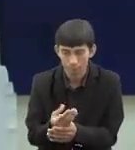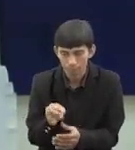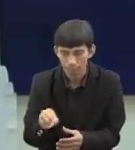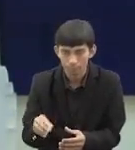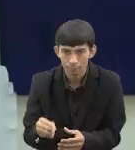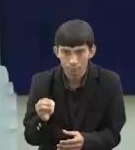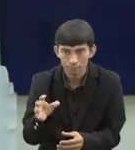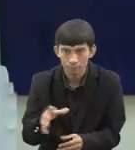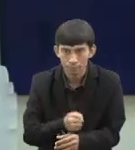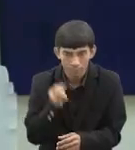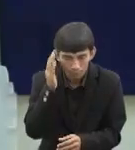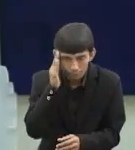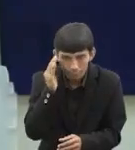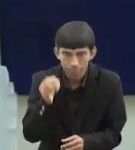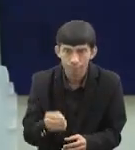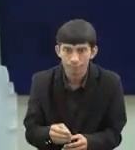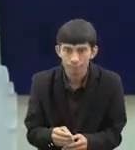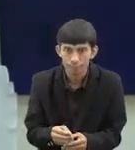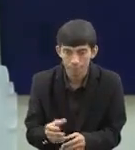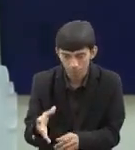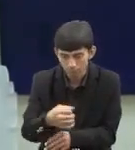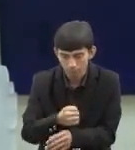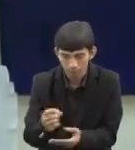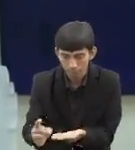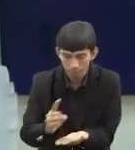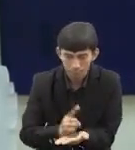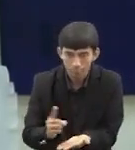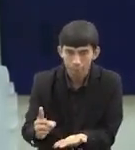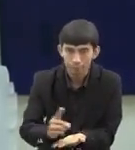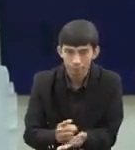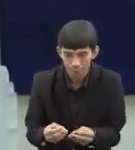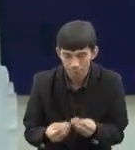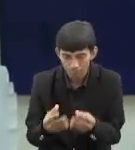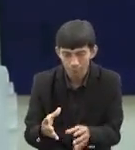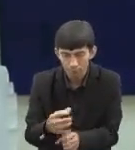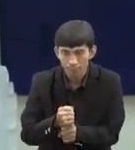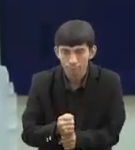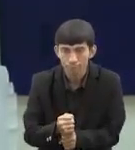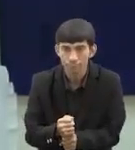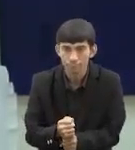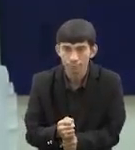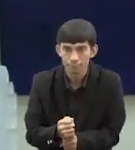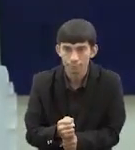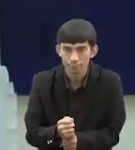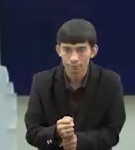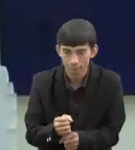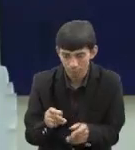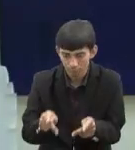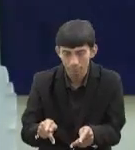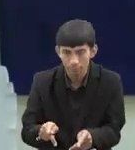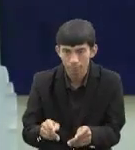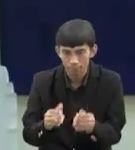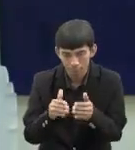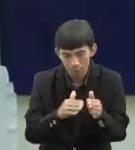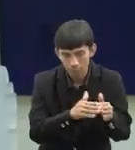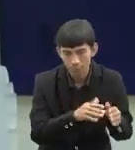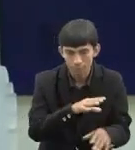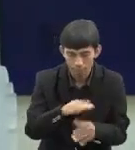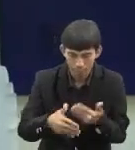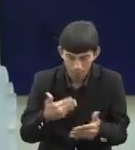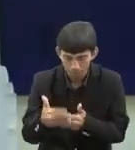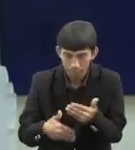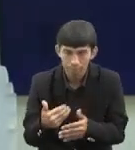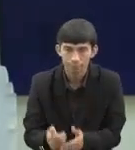đón đô đâm chăm cho bán tiền dụng phục phó đo ao ban mà nụ cụm